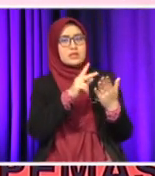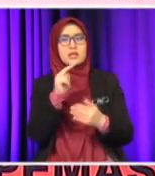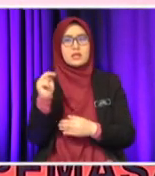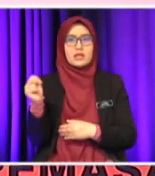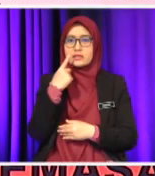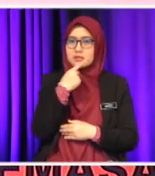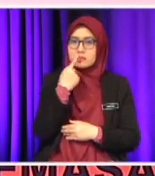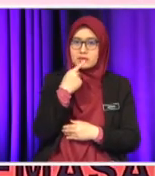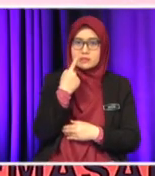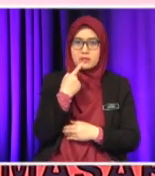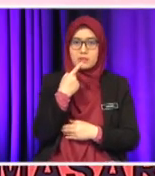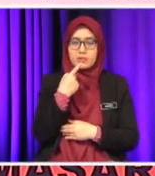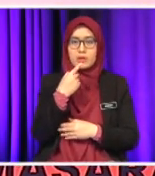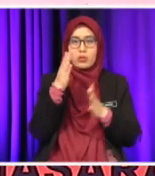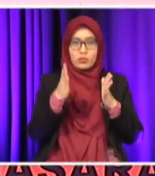sasaran